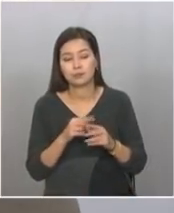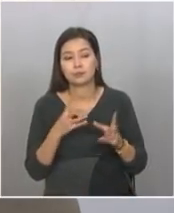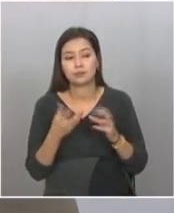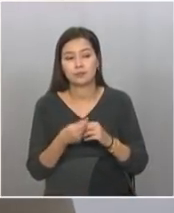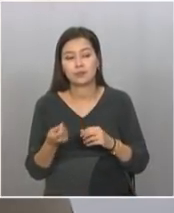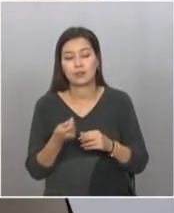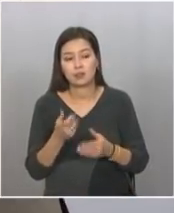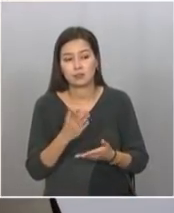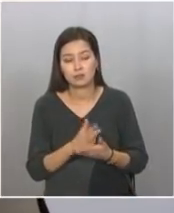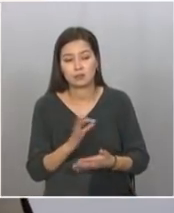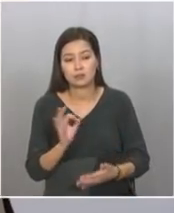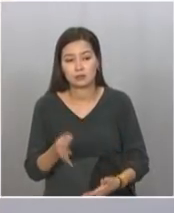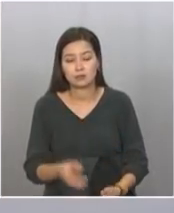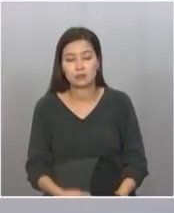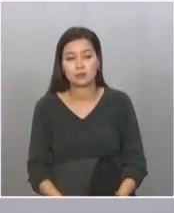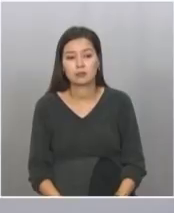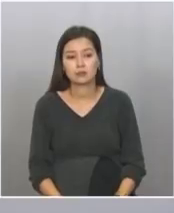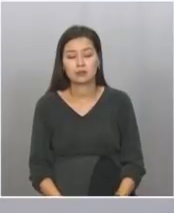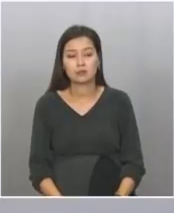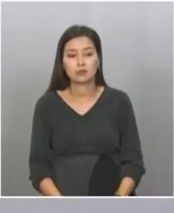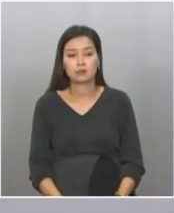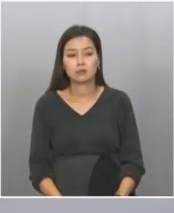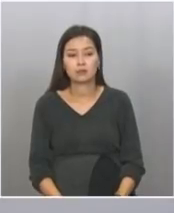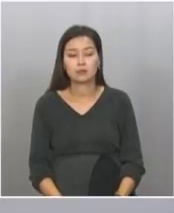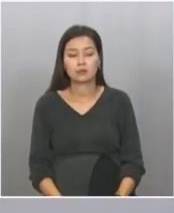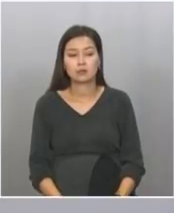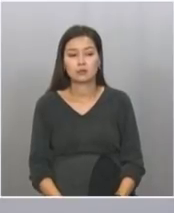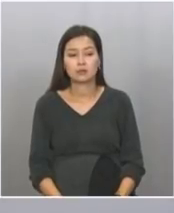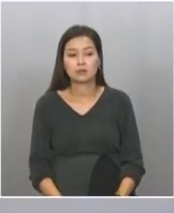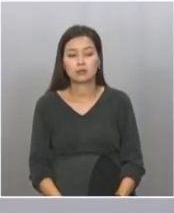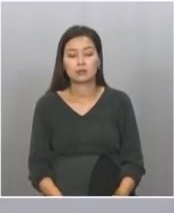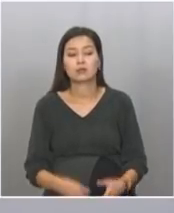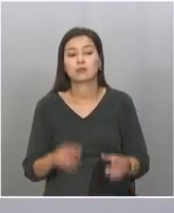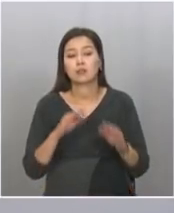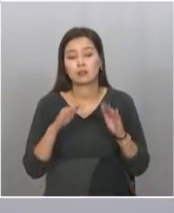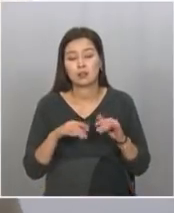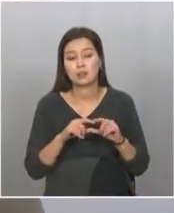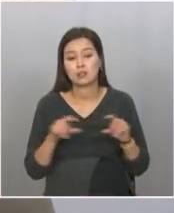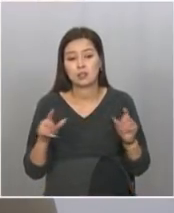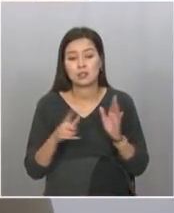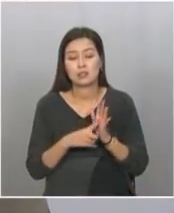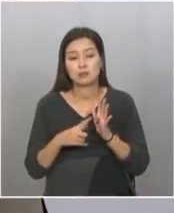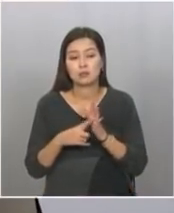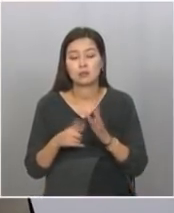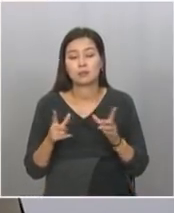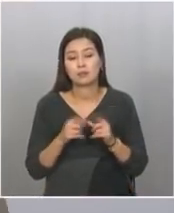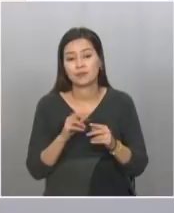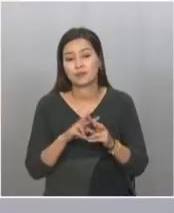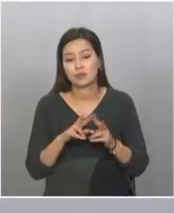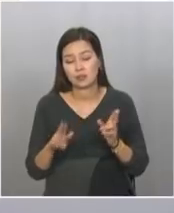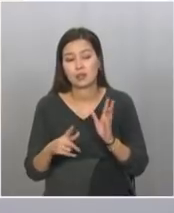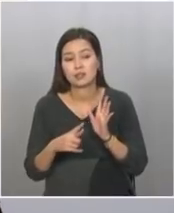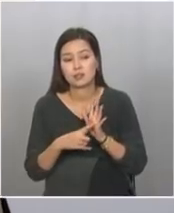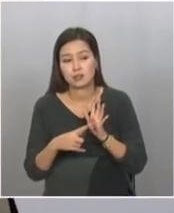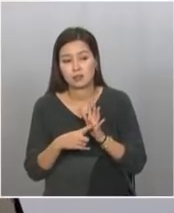шығады, суреттен. Ал егер формуламен жасайтын болсақ, бұл жерде бөлімдеріне назар аударамыз. Бірдей болып тұр, екеуінде